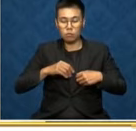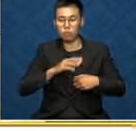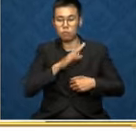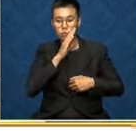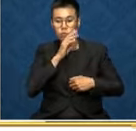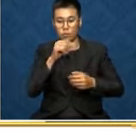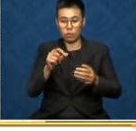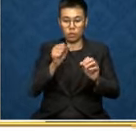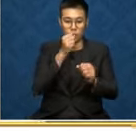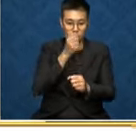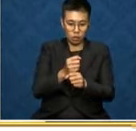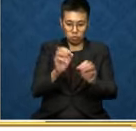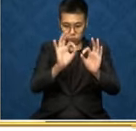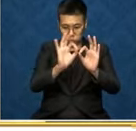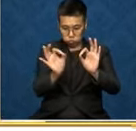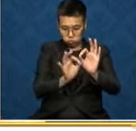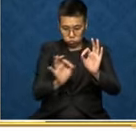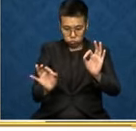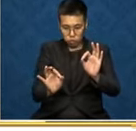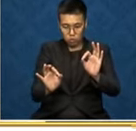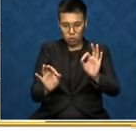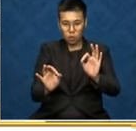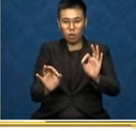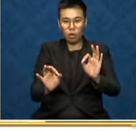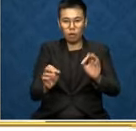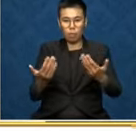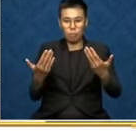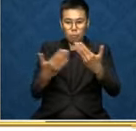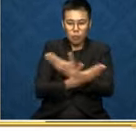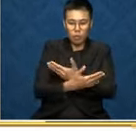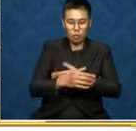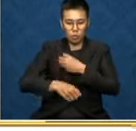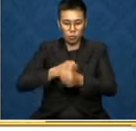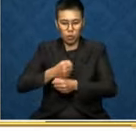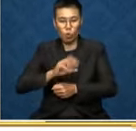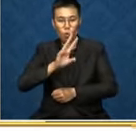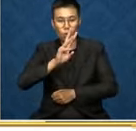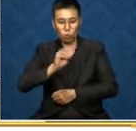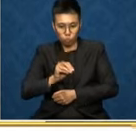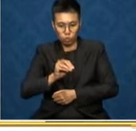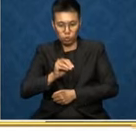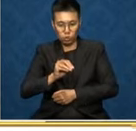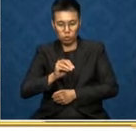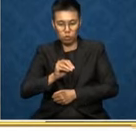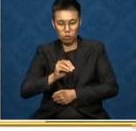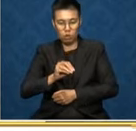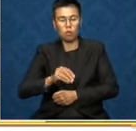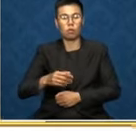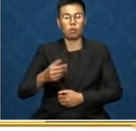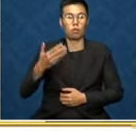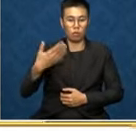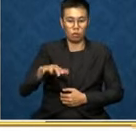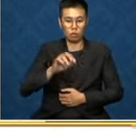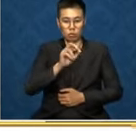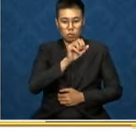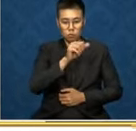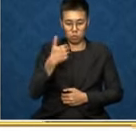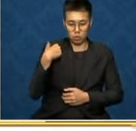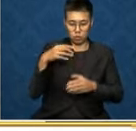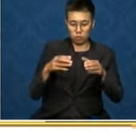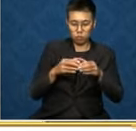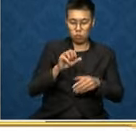ฉบับแทนที่รัฐธรรมนูญพุทธศักราช 2560ฉบับปัจจุบันโดยสภาร่างรัฐธรรมนูญสสร